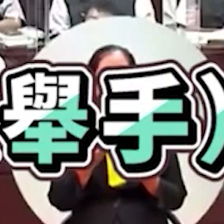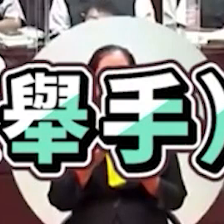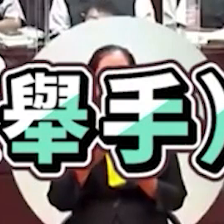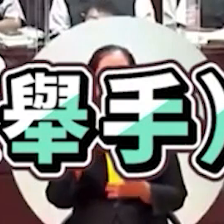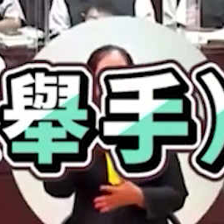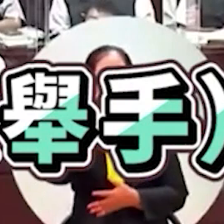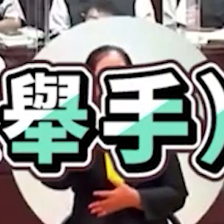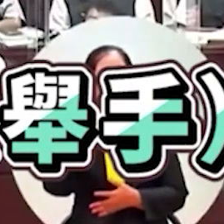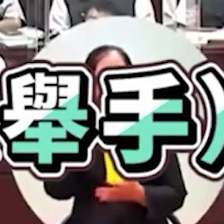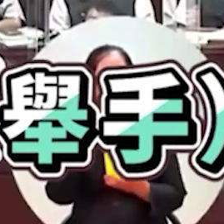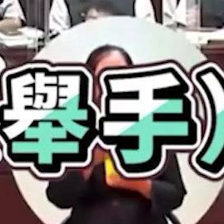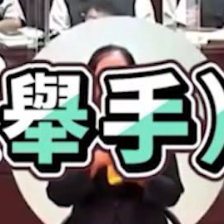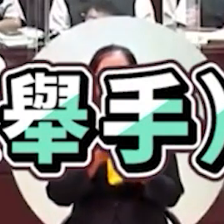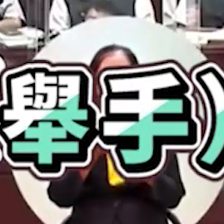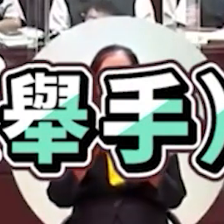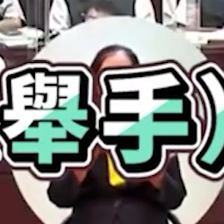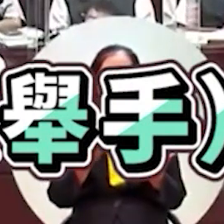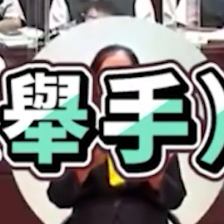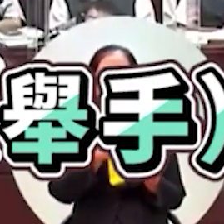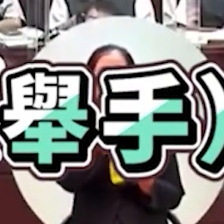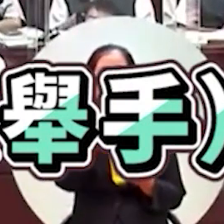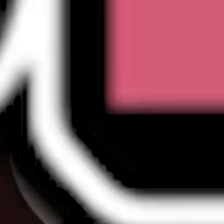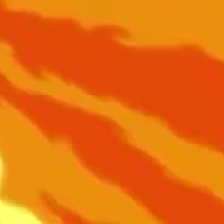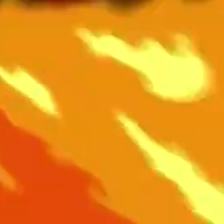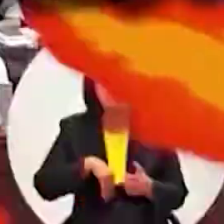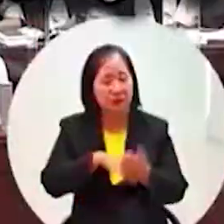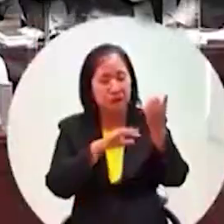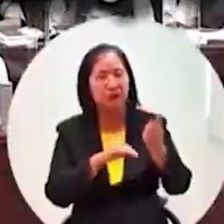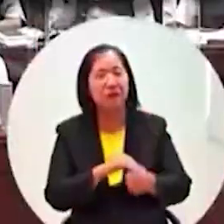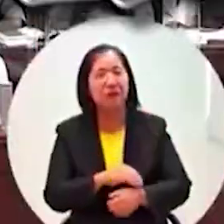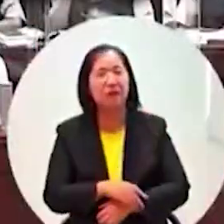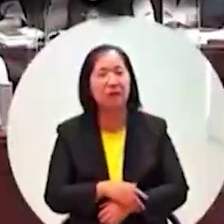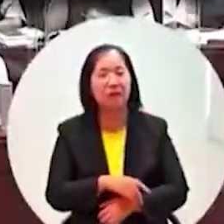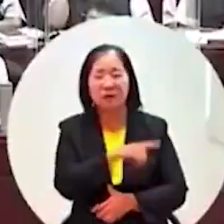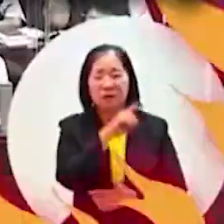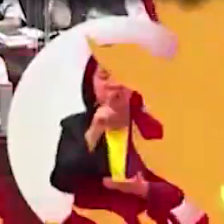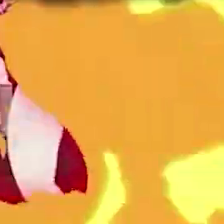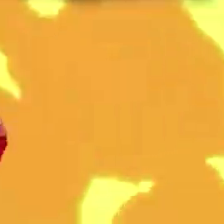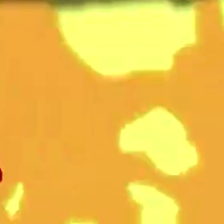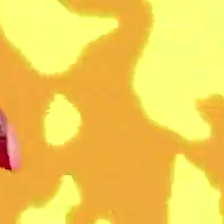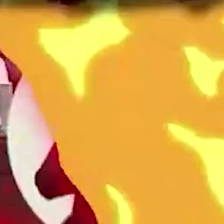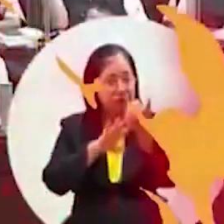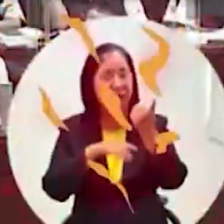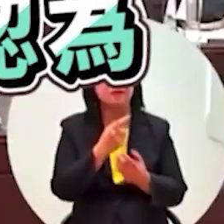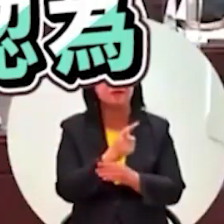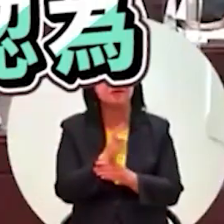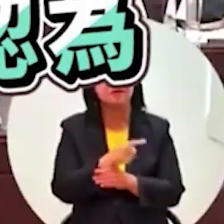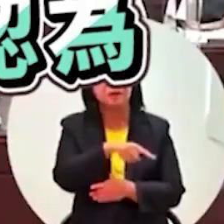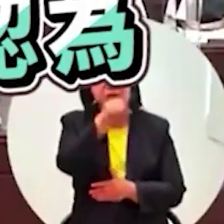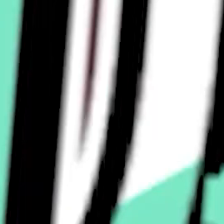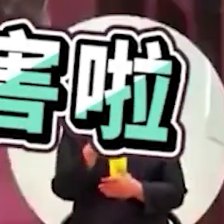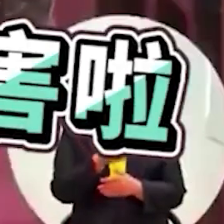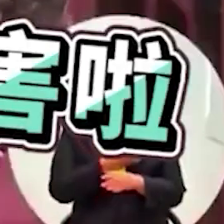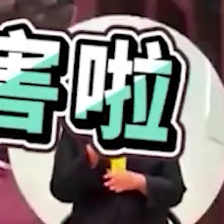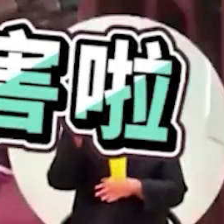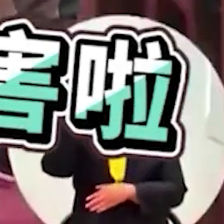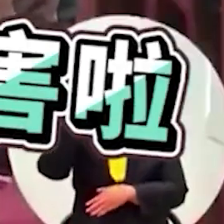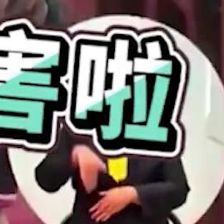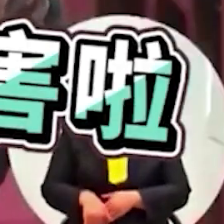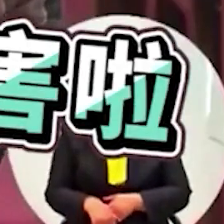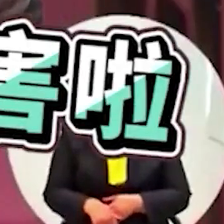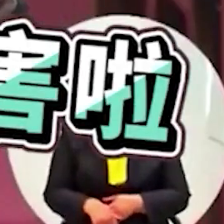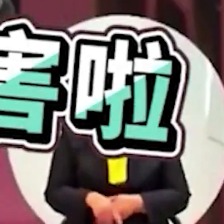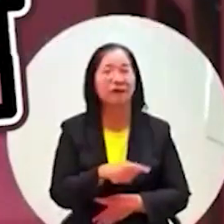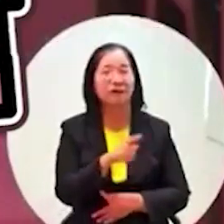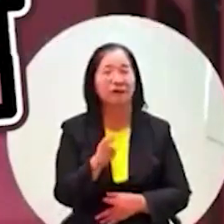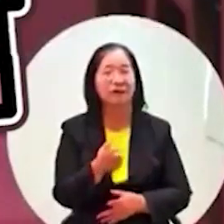强，那你们要干嘛？全部出去。全部都出去，没举手的都出去。这样你们认为还是前朝厉